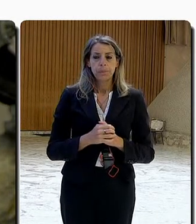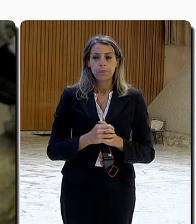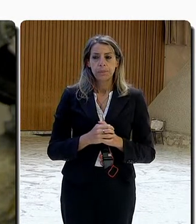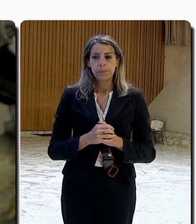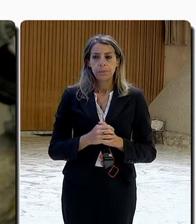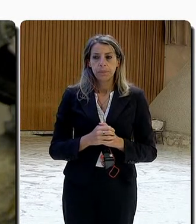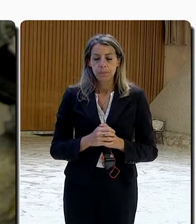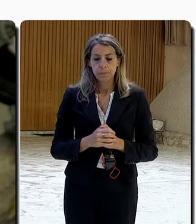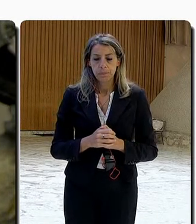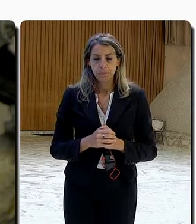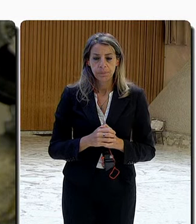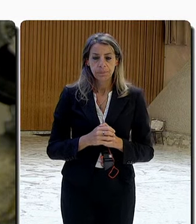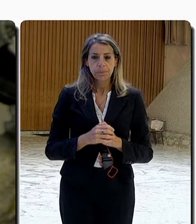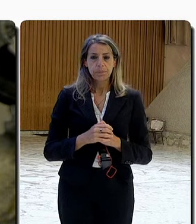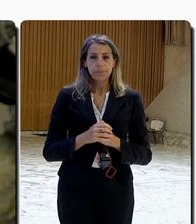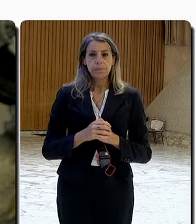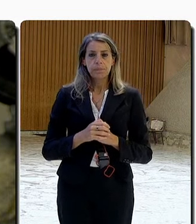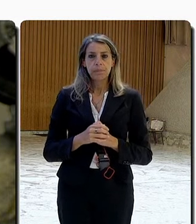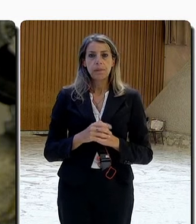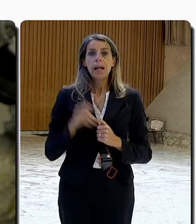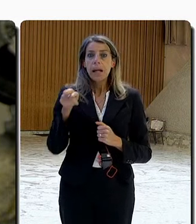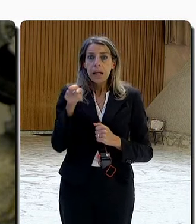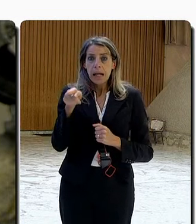sono le preferie